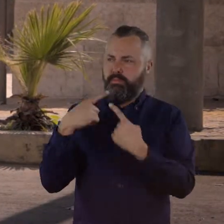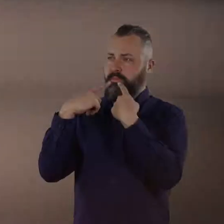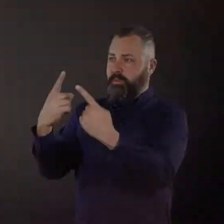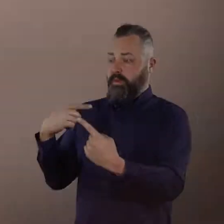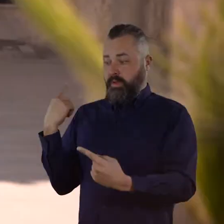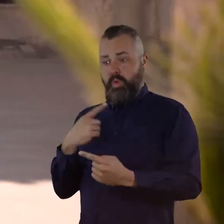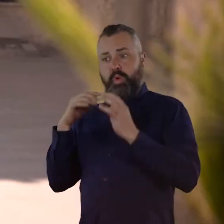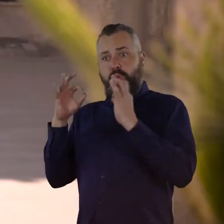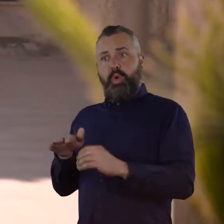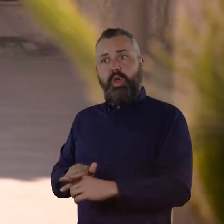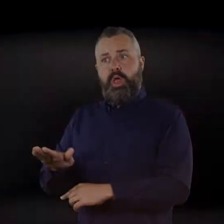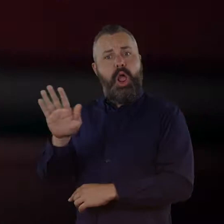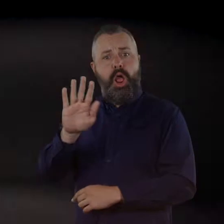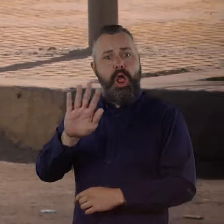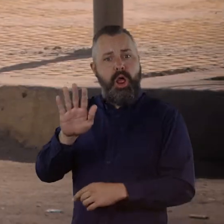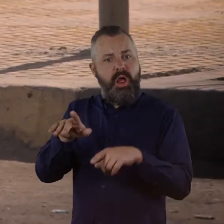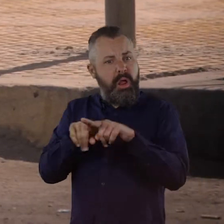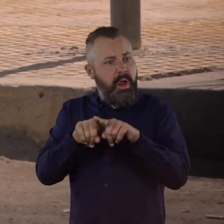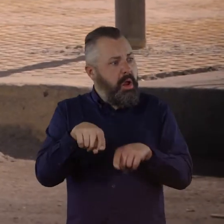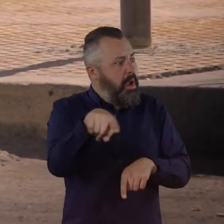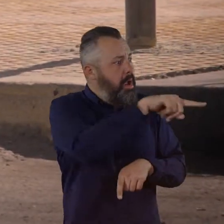cela servira à tout le monde.